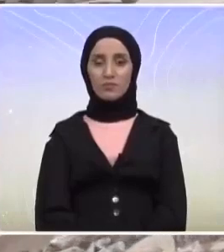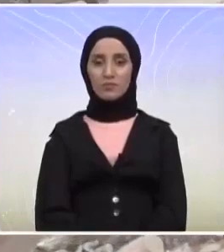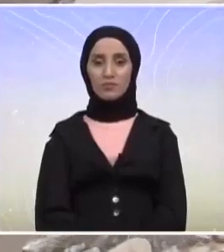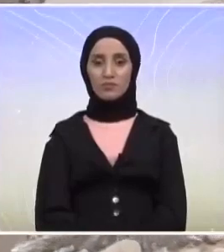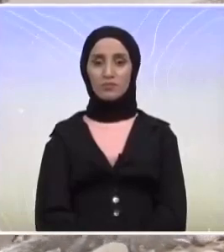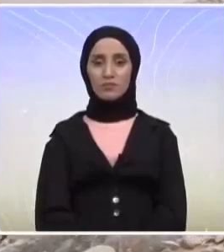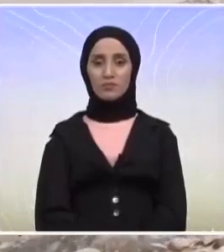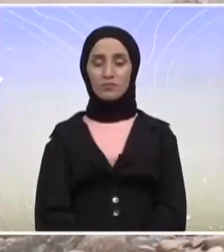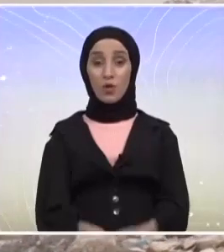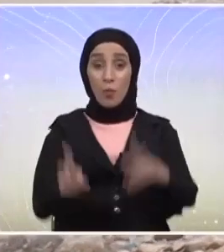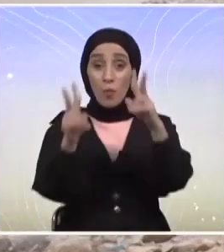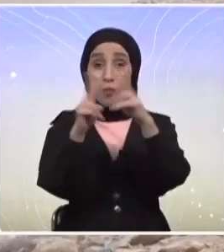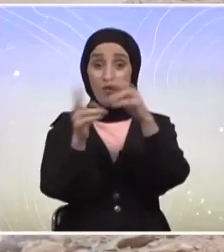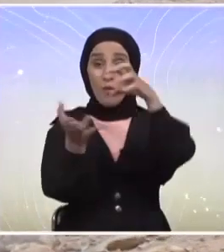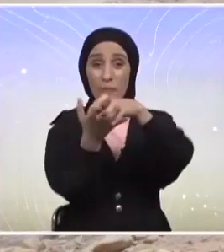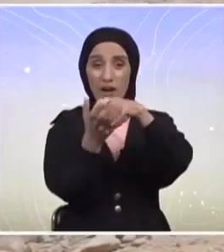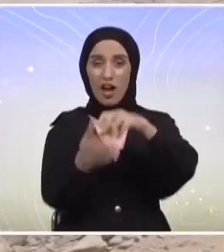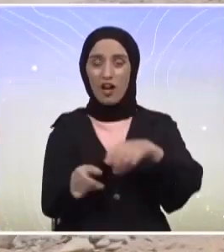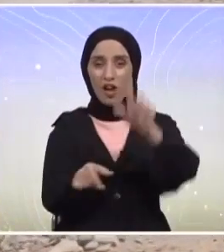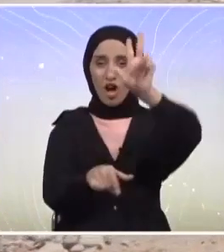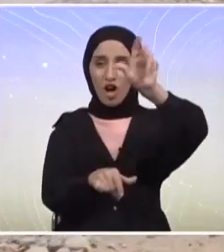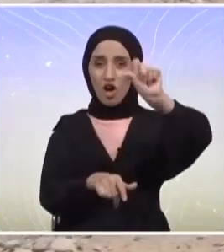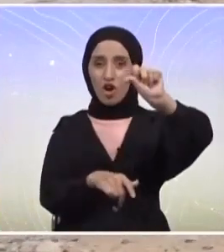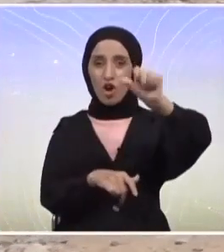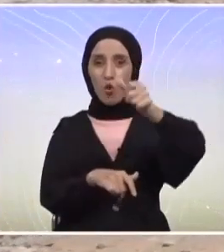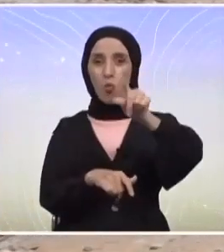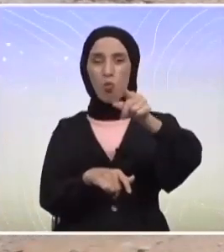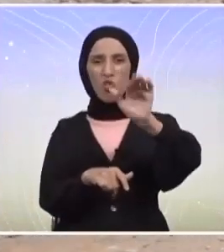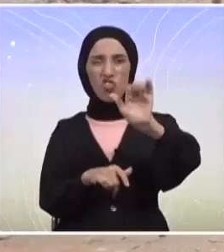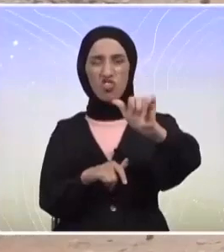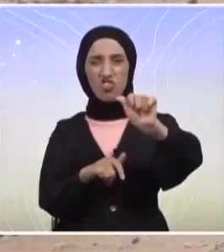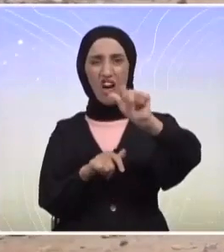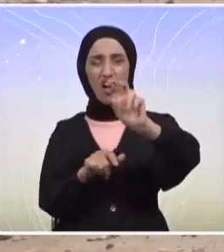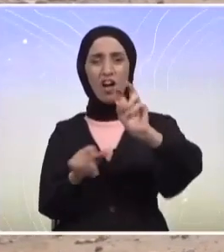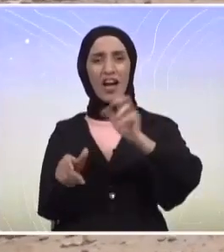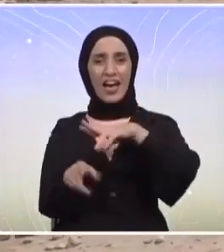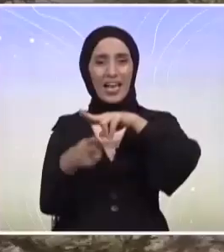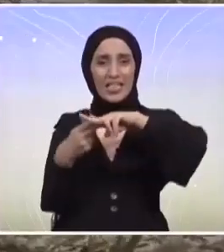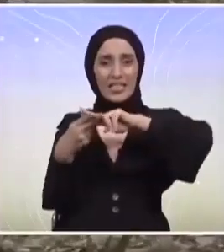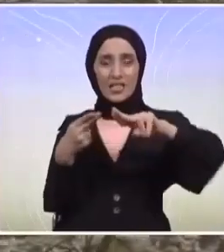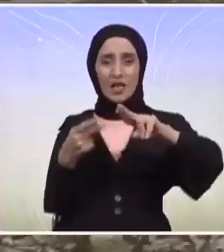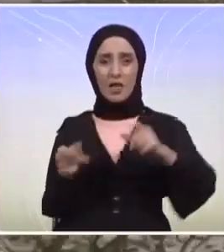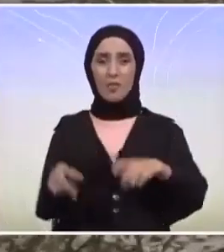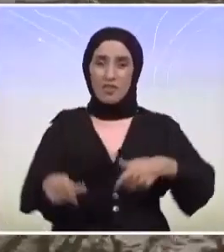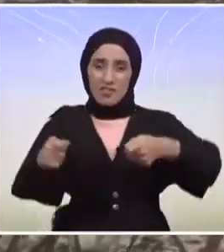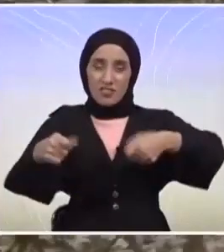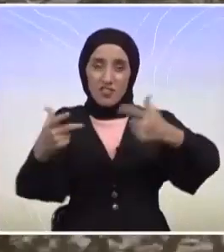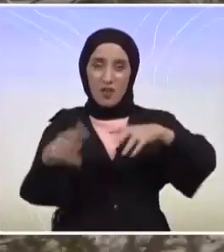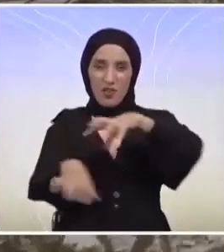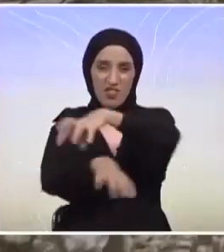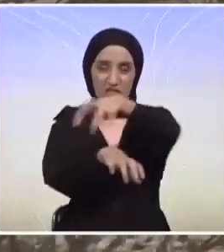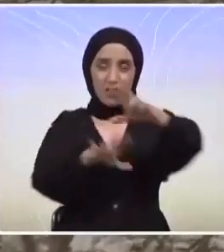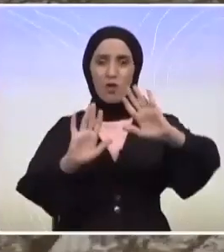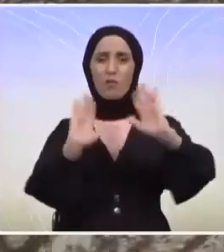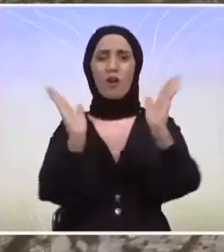تعرف بروضة السلام، وقد جاء اسمها عقب الكثير من الصراعات التي مست البلدات المجاورة. ولم تطل